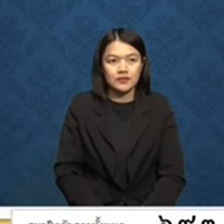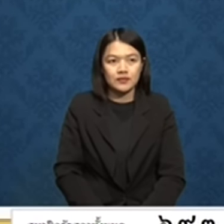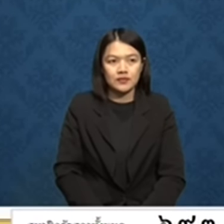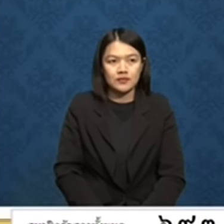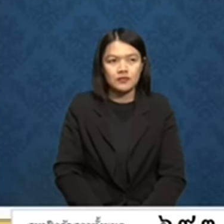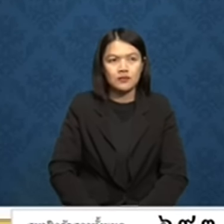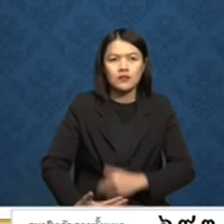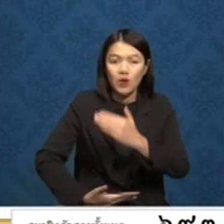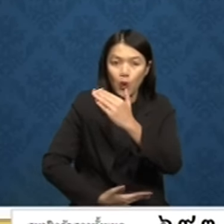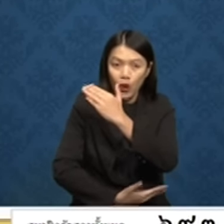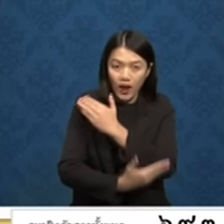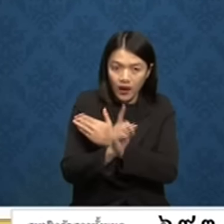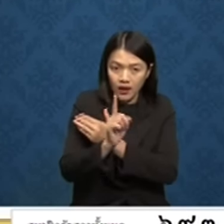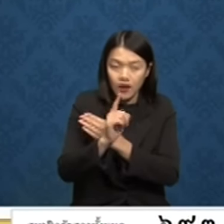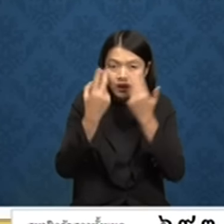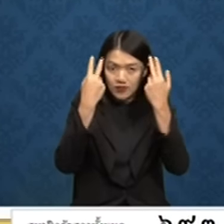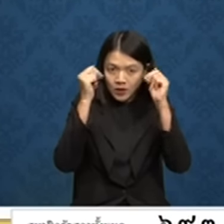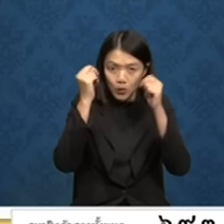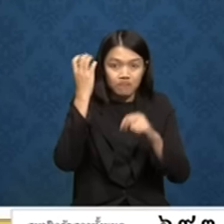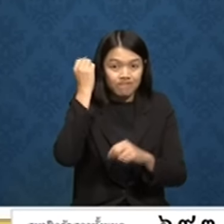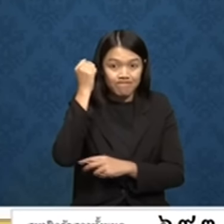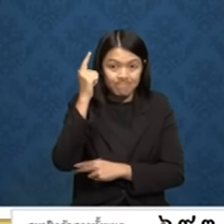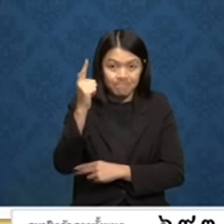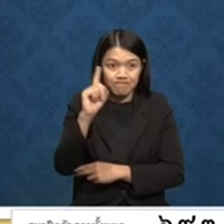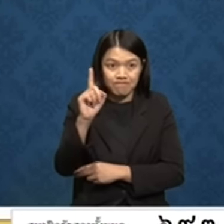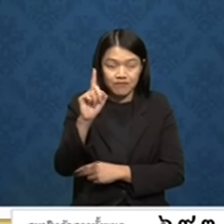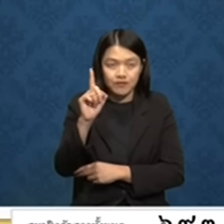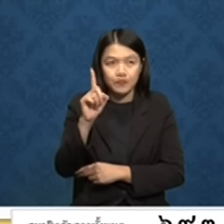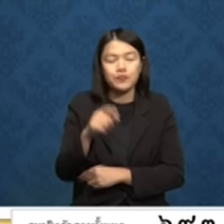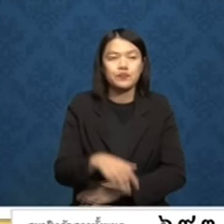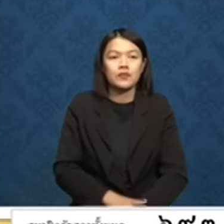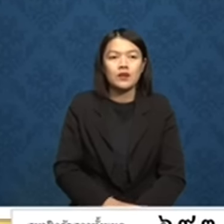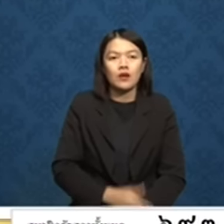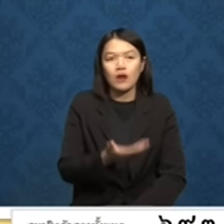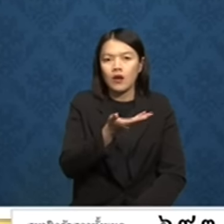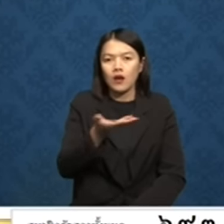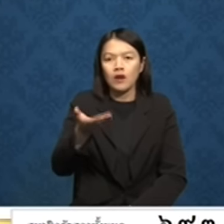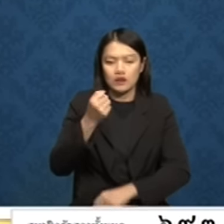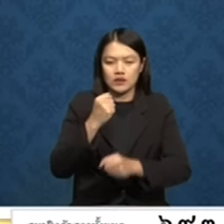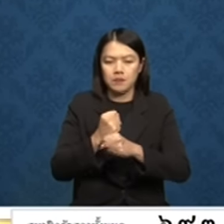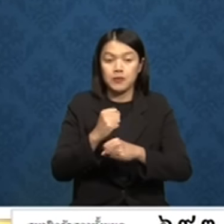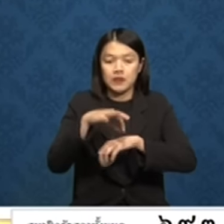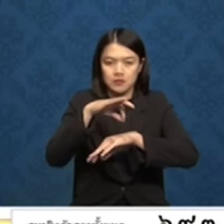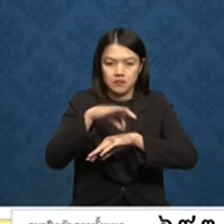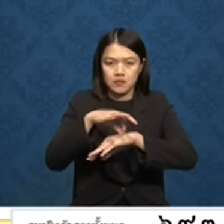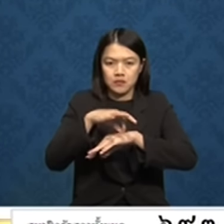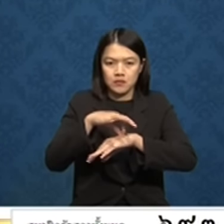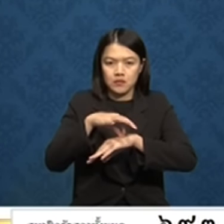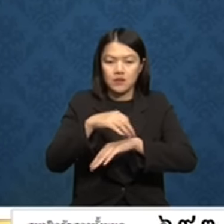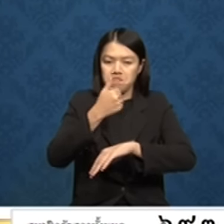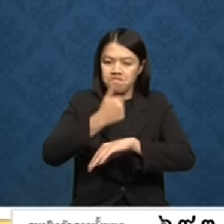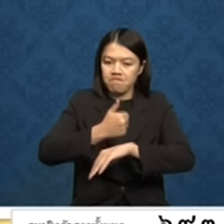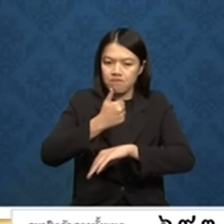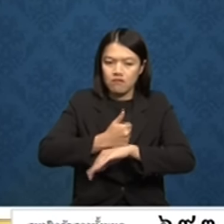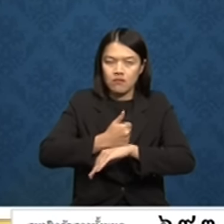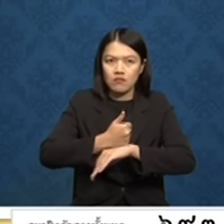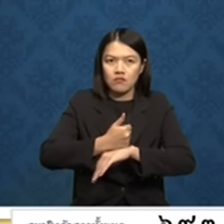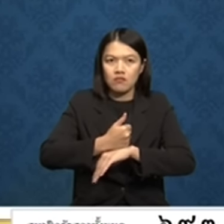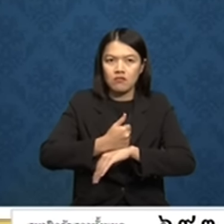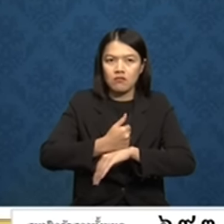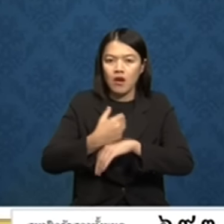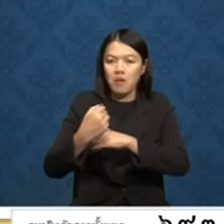แต่โอกาสของท่านนายกแพทองธารมีครับท่านทราบหรือเปล่าว่าท่านต้องดำรงตำแหน่งเป็นหัวให้กับกลไกที่จะใช้อ